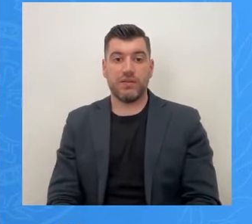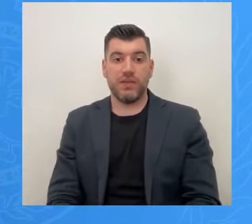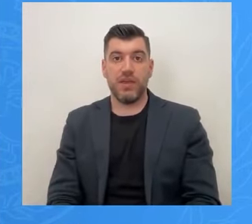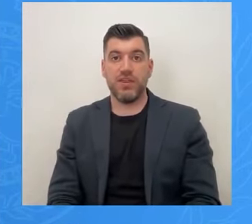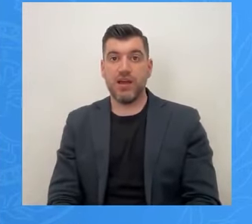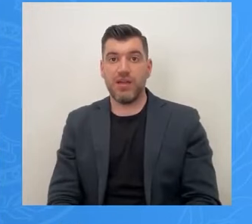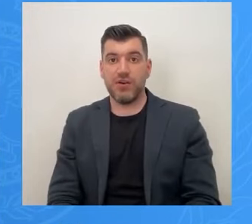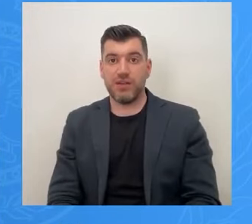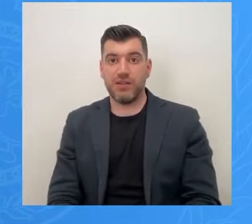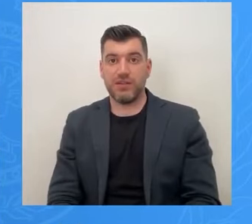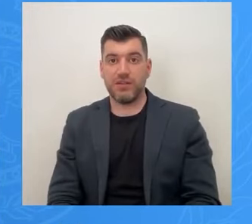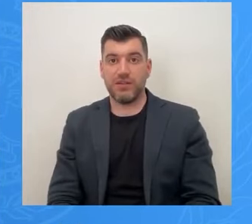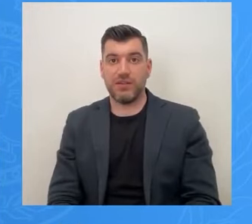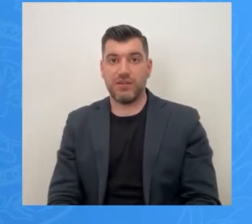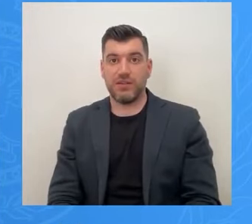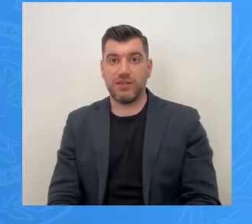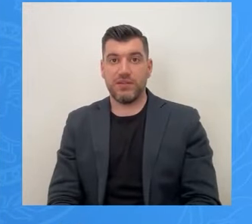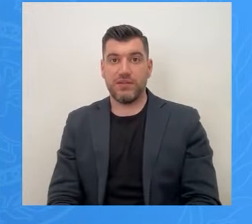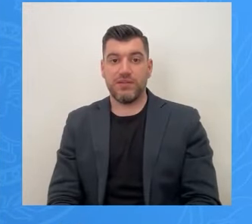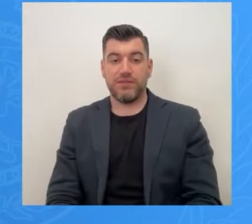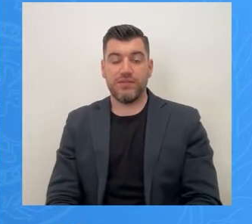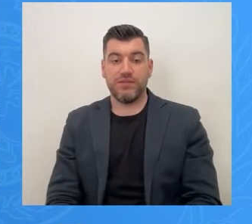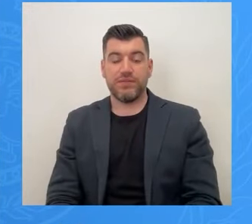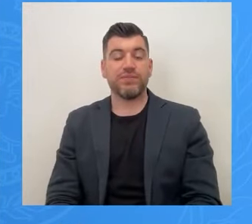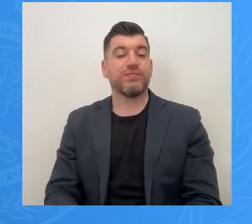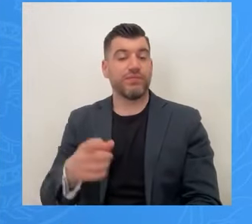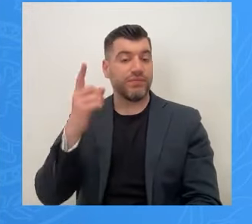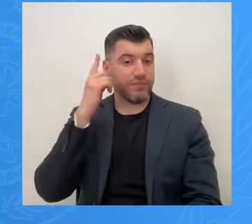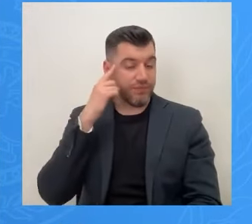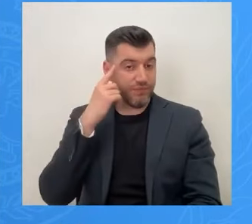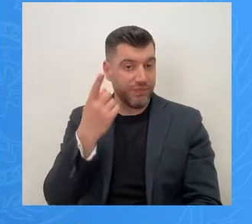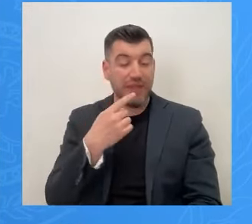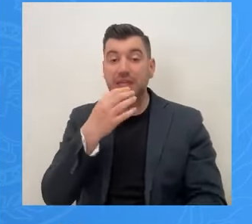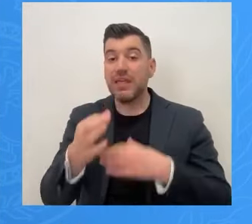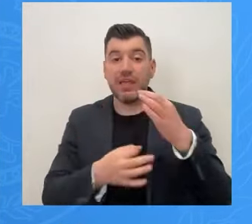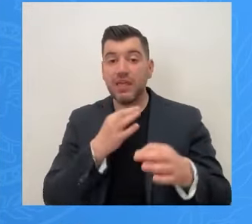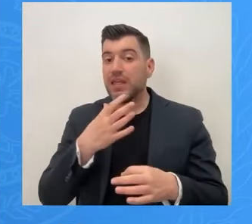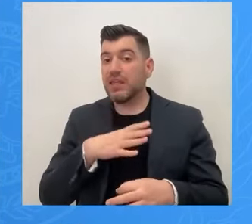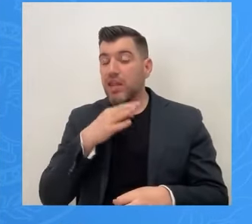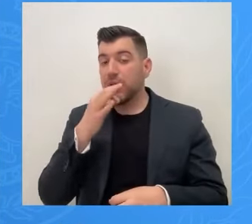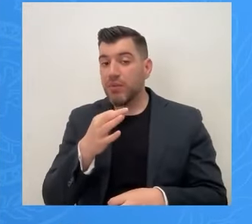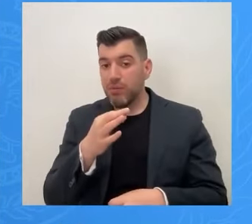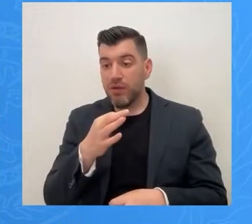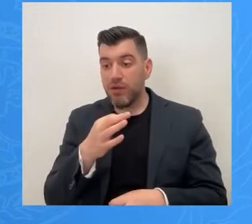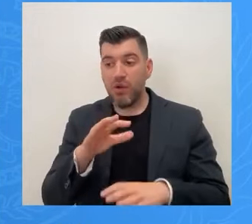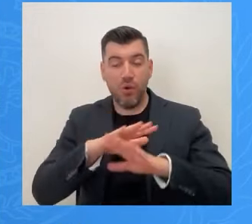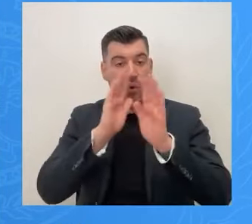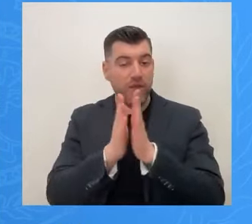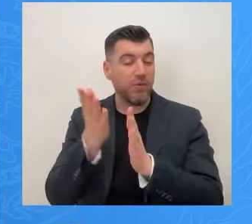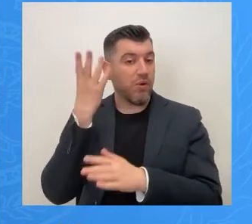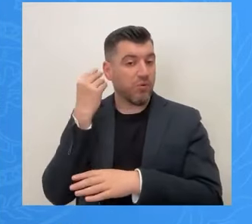Αυτό είναι η εισήγηση που έχουμε φέρει τώρα. Για να καταλάβουμε για τι πράγμα μιλάμε. Τι θέλουμε λοιπόν να πούμε, επειδή από αυτά που ακούσαμε και στην προηγούμενη